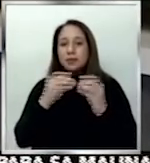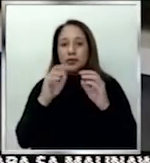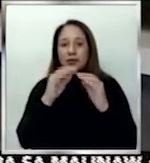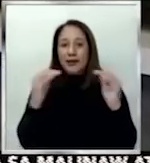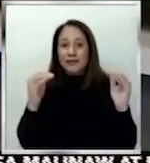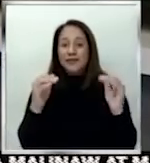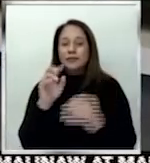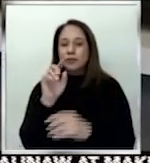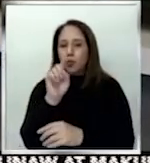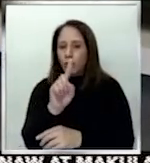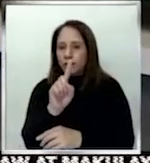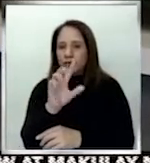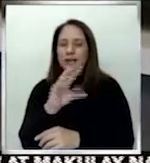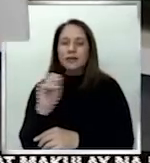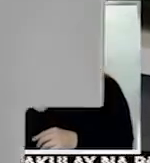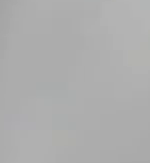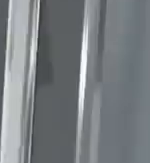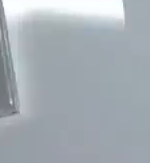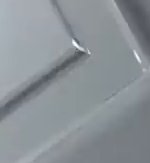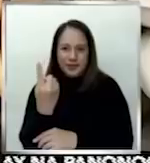2. Nakatutok si Mark Salazar.